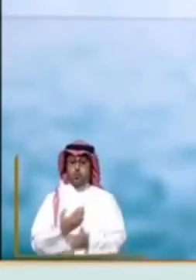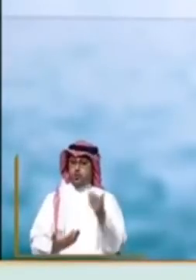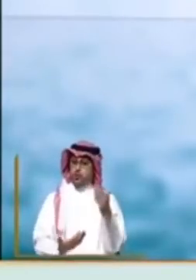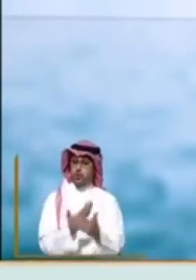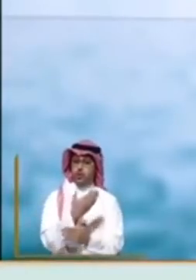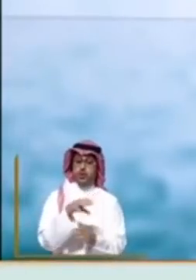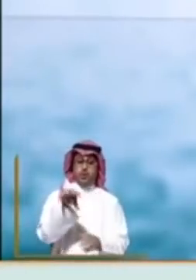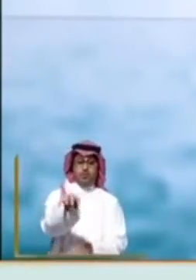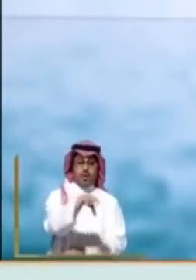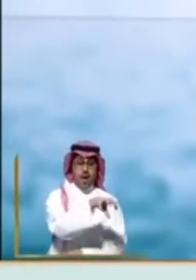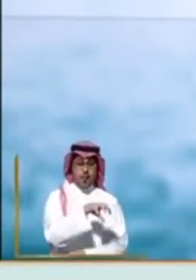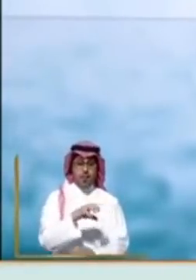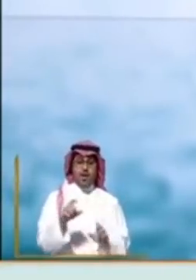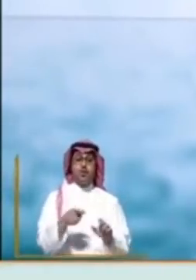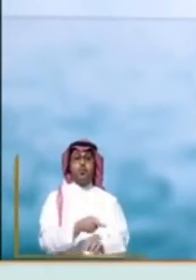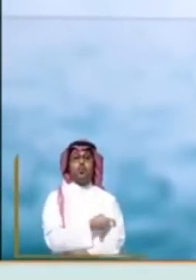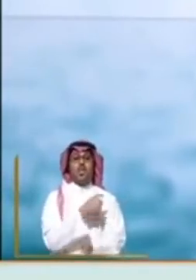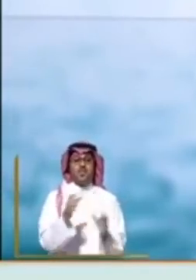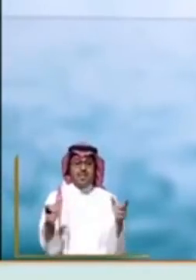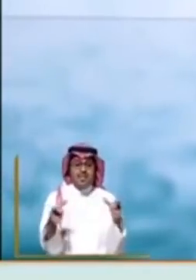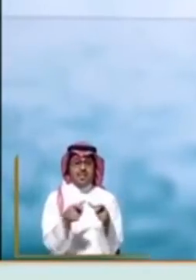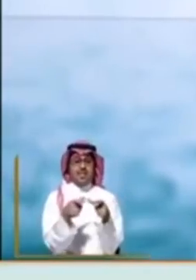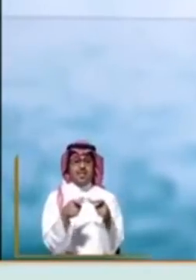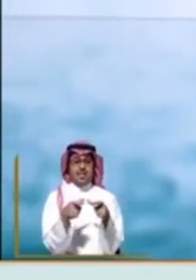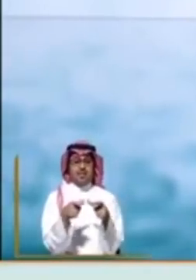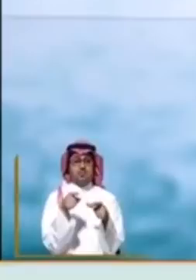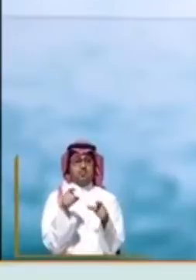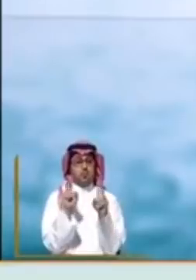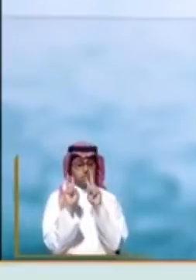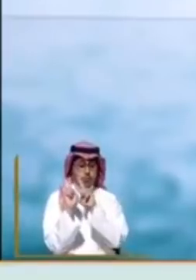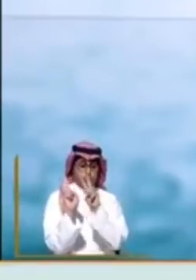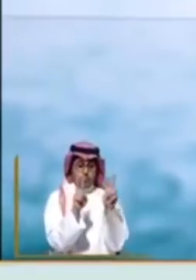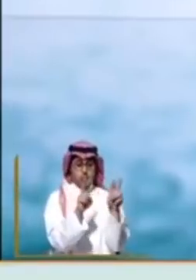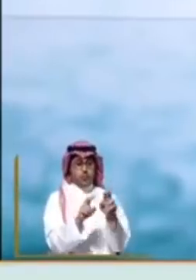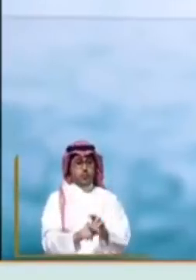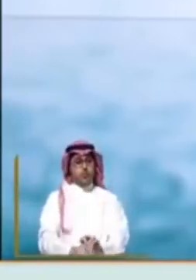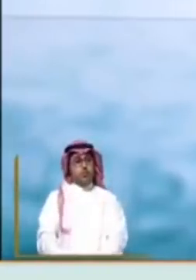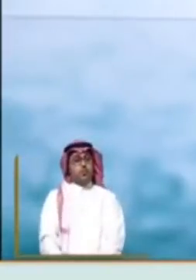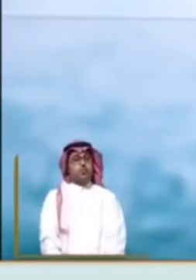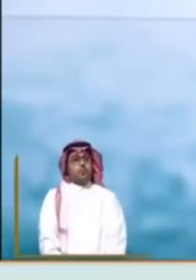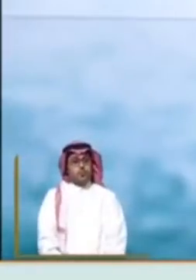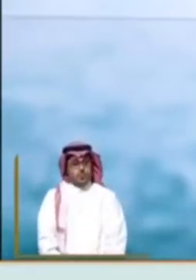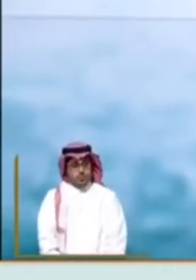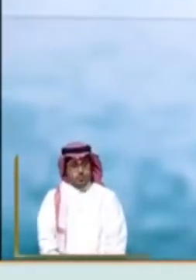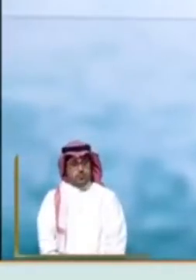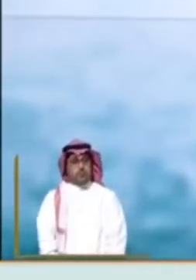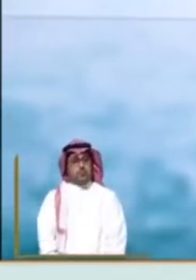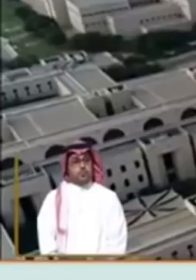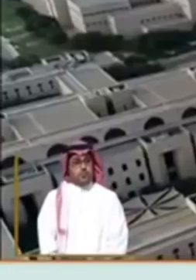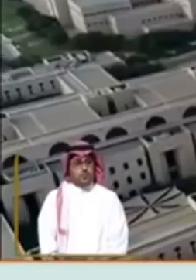خلال عيادات افتراضية تقدم الاستشارة والخدمة العلاجية للمستفيدين.